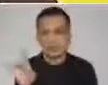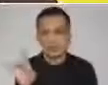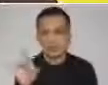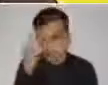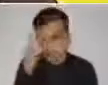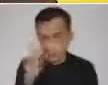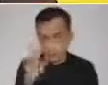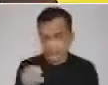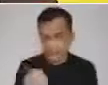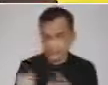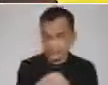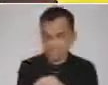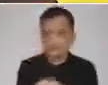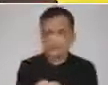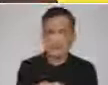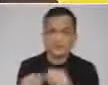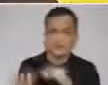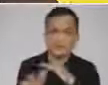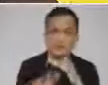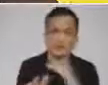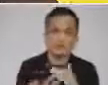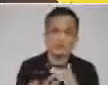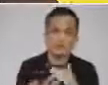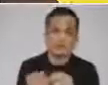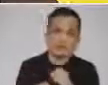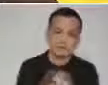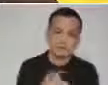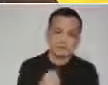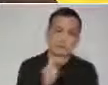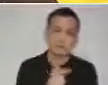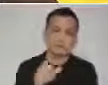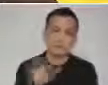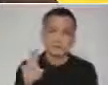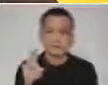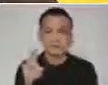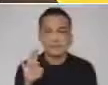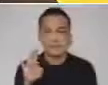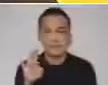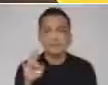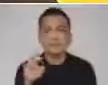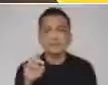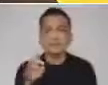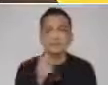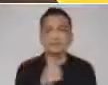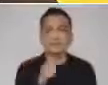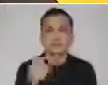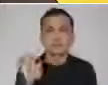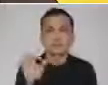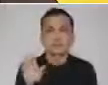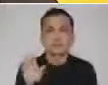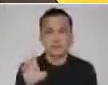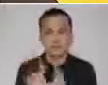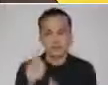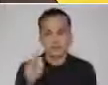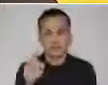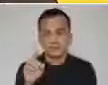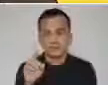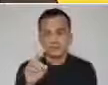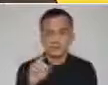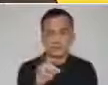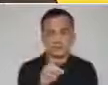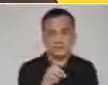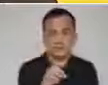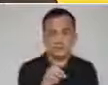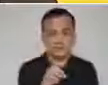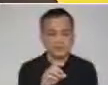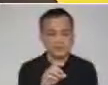sa ating mga paroroonan sa tamang oras. Pero usually kasi, if you're gonna check, no, pag Tuesday to Friday, hindi na gano'ng kabigatan yung trapiko sa